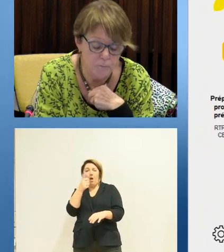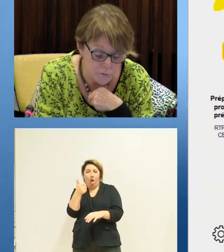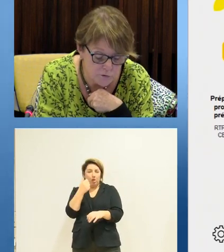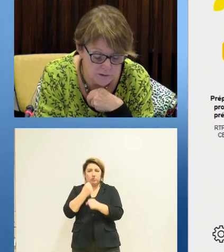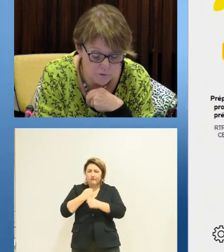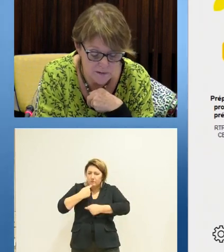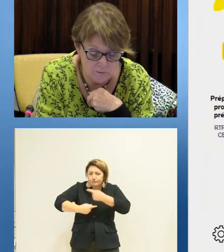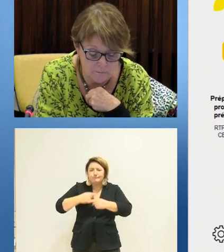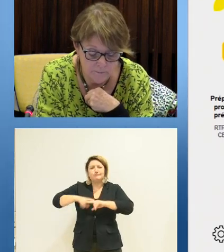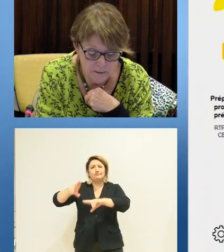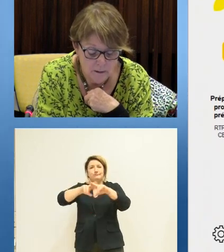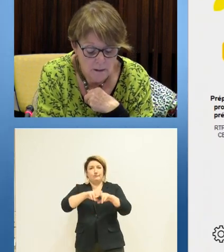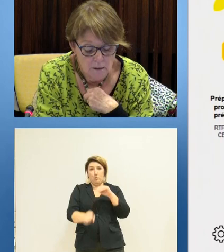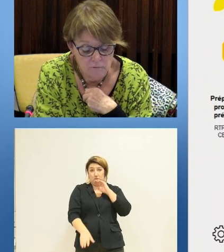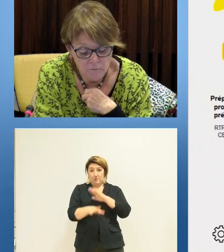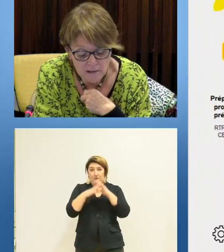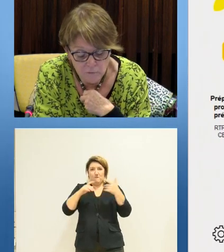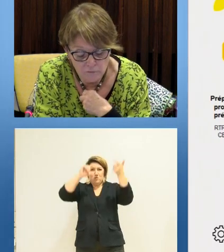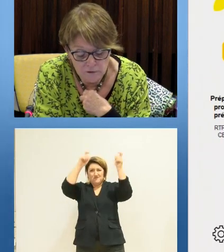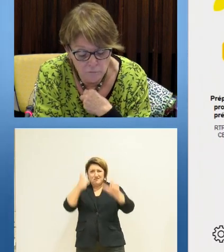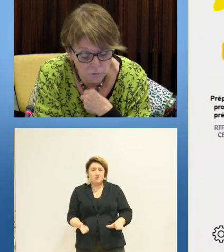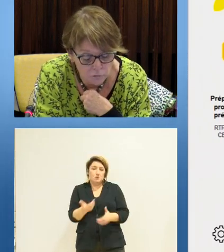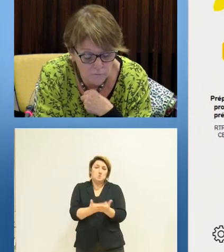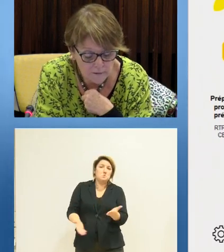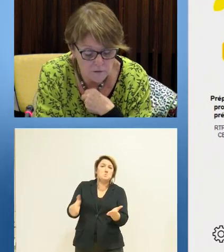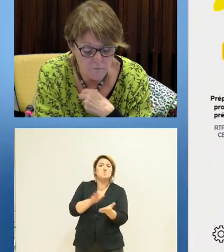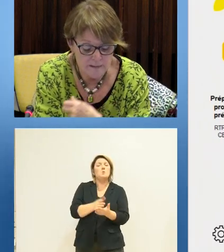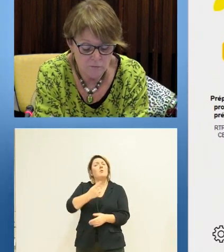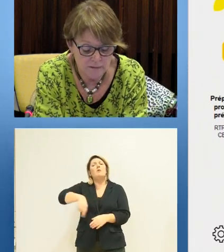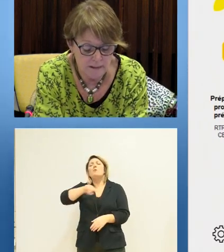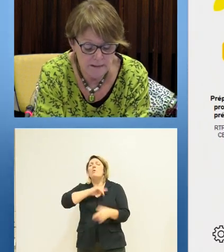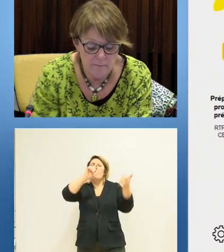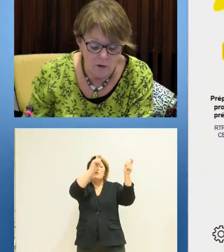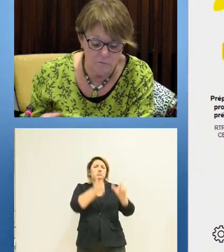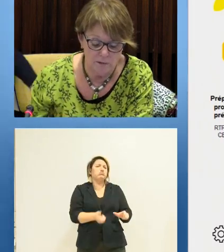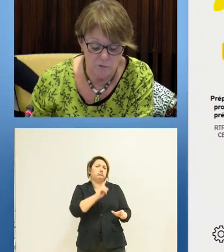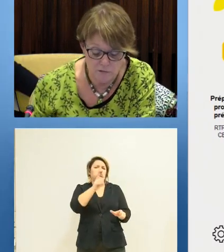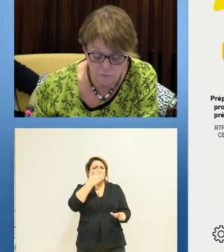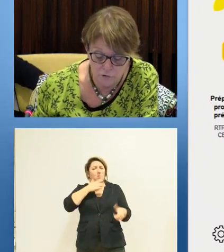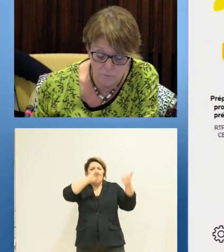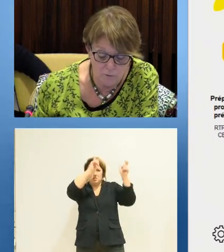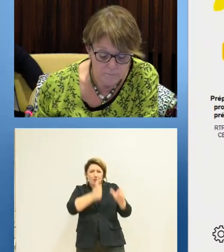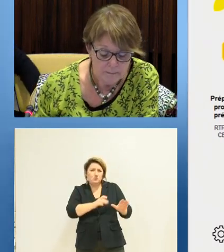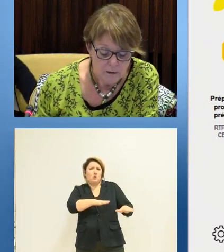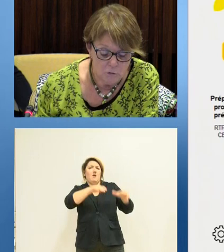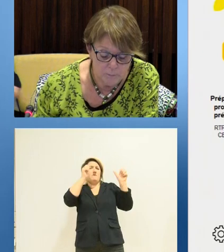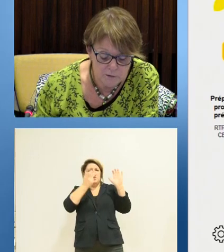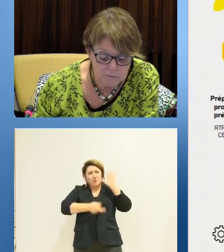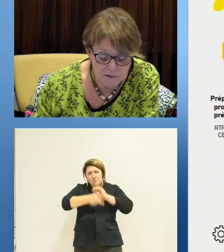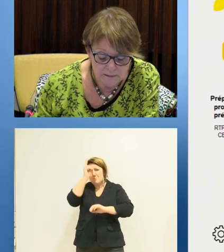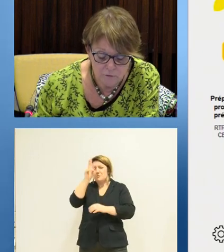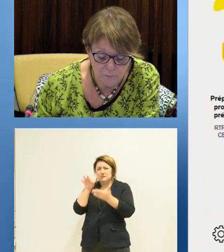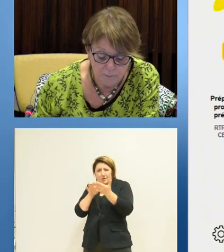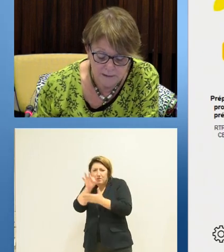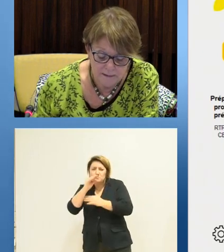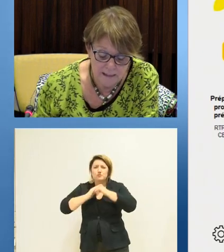beaucoup plus de démolition nous avons la volonté d'une autre voie de transformation avec un minimum de démolition de logements le plan de